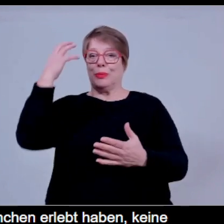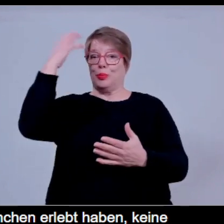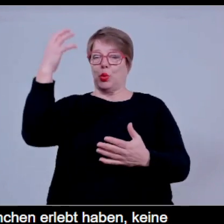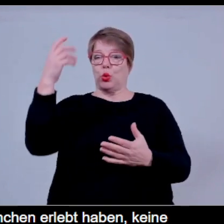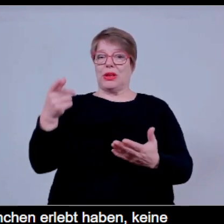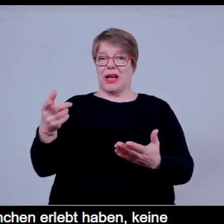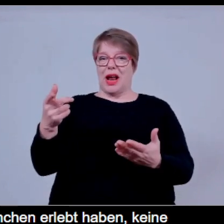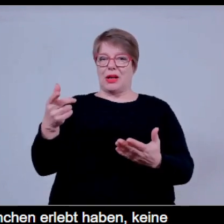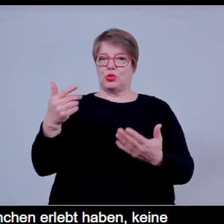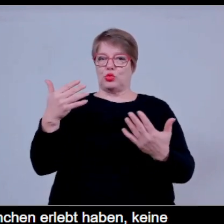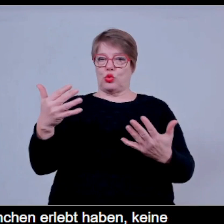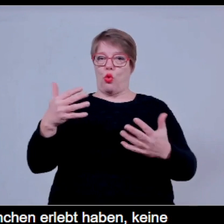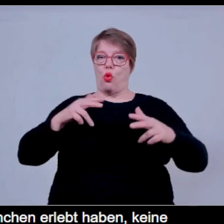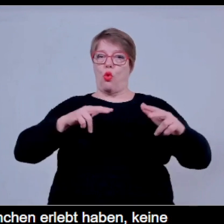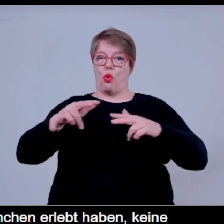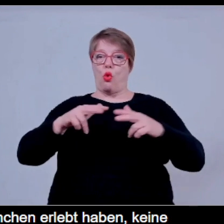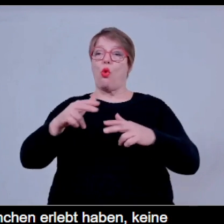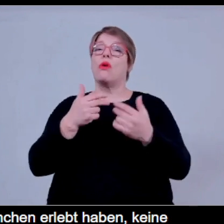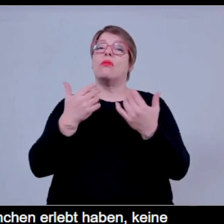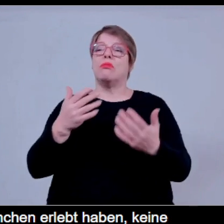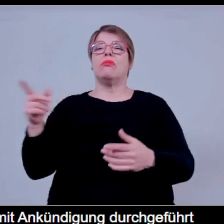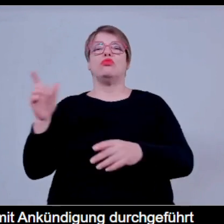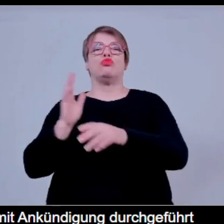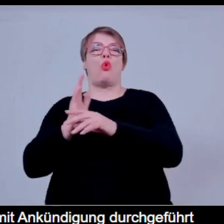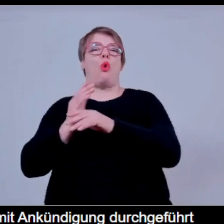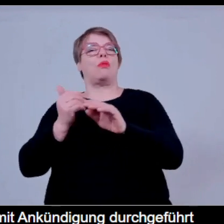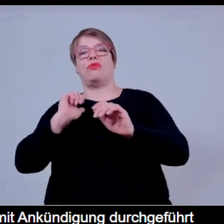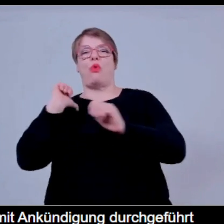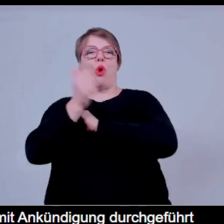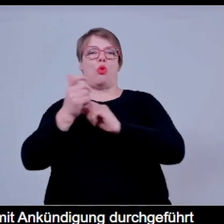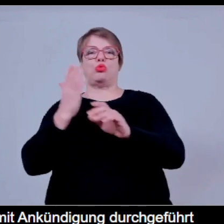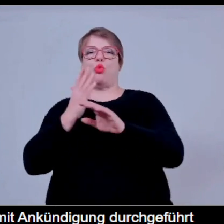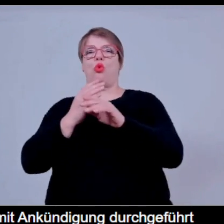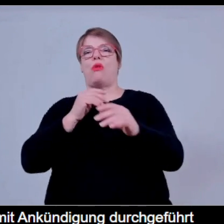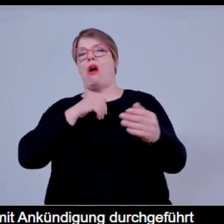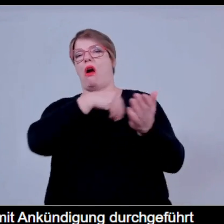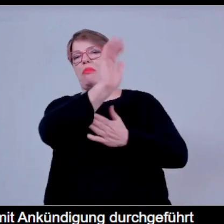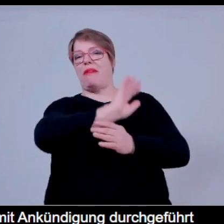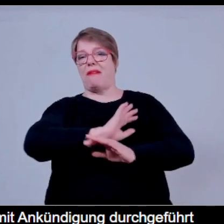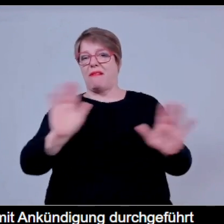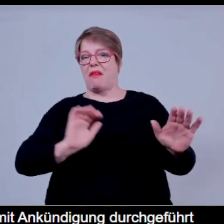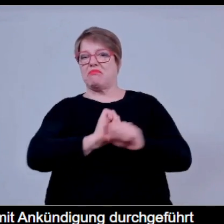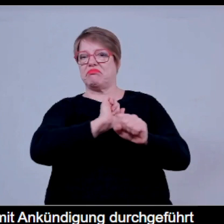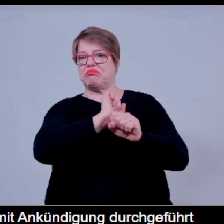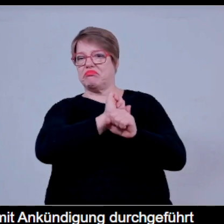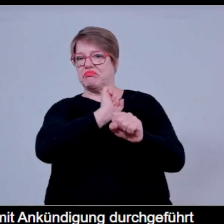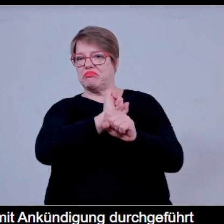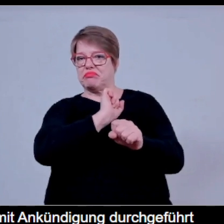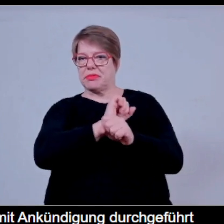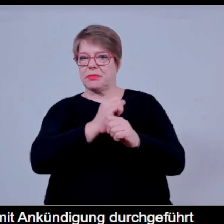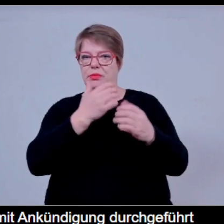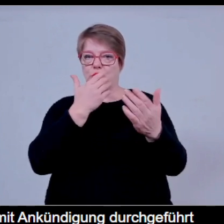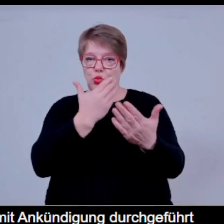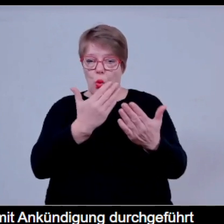Stattdessen werden sie aber durch diese Aktion des KVR in der Ausübung